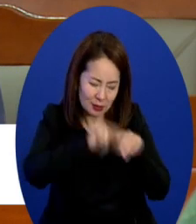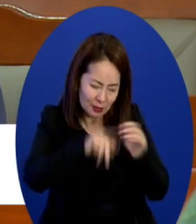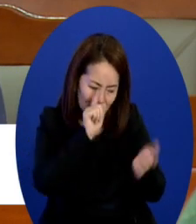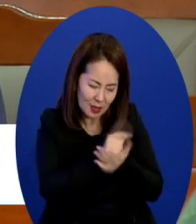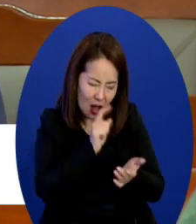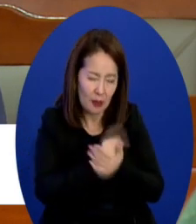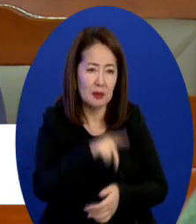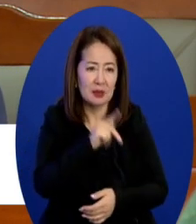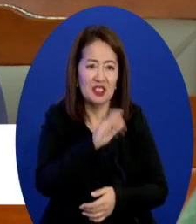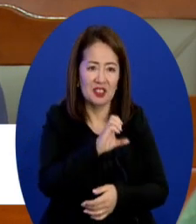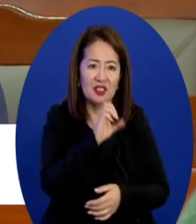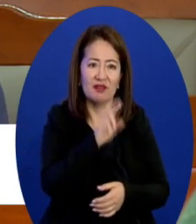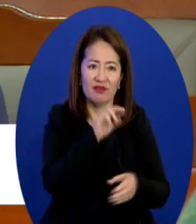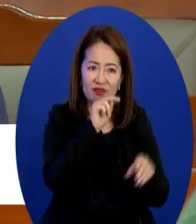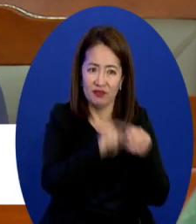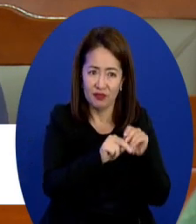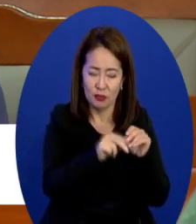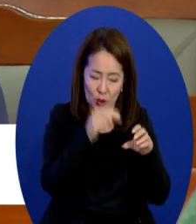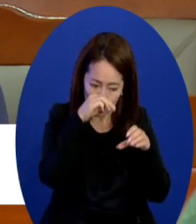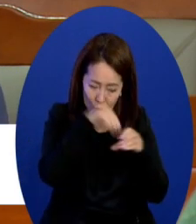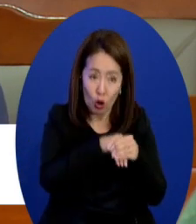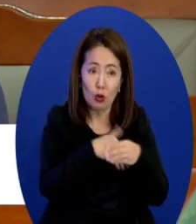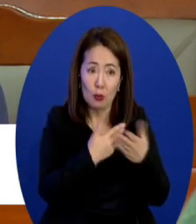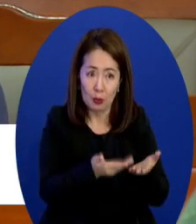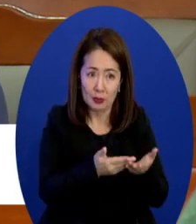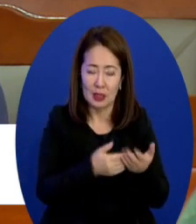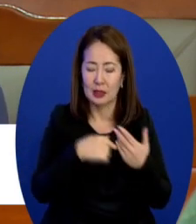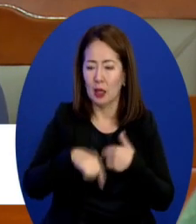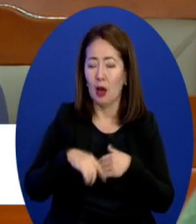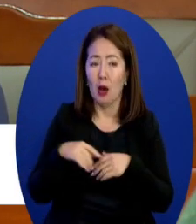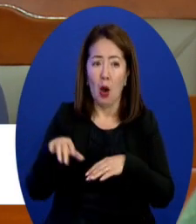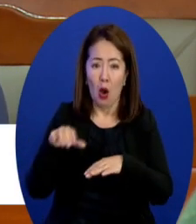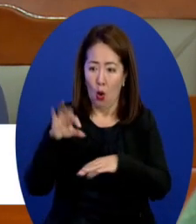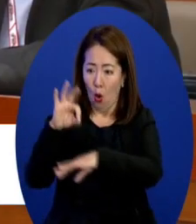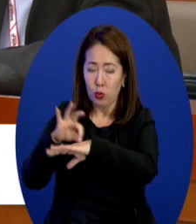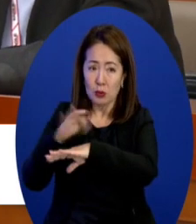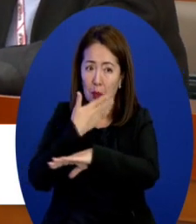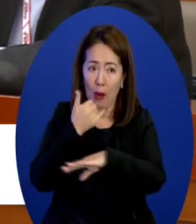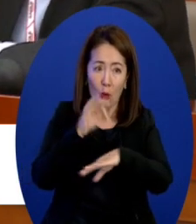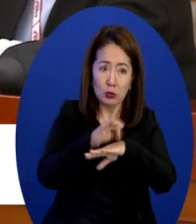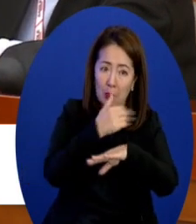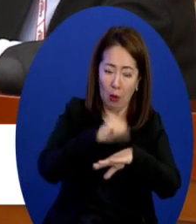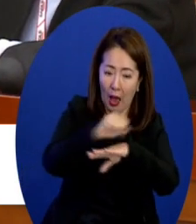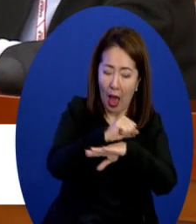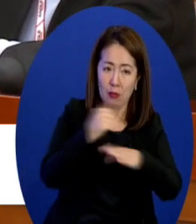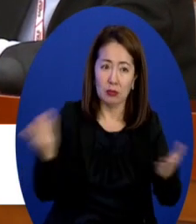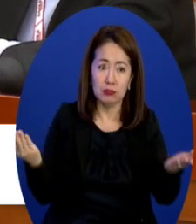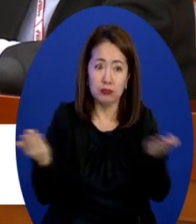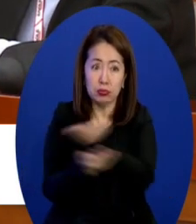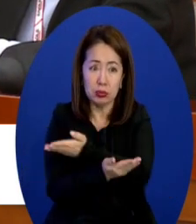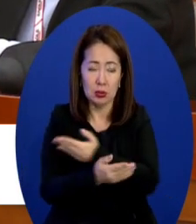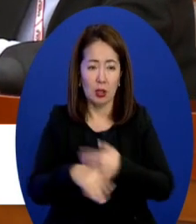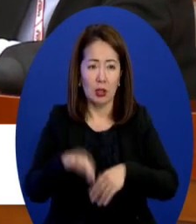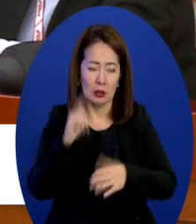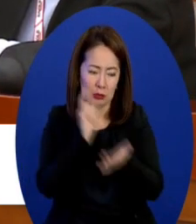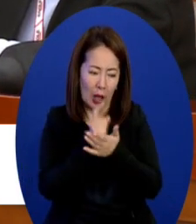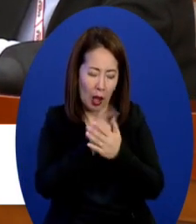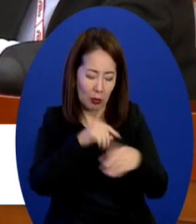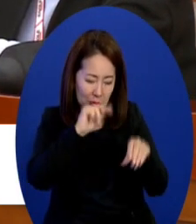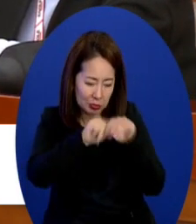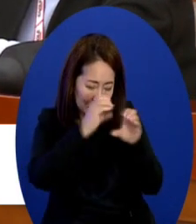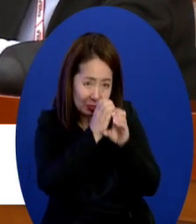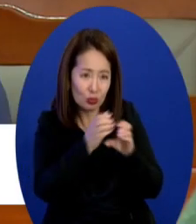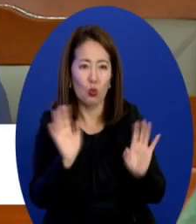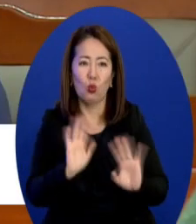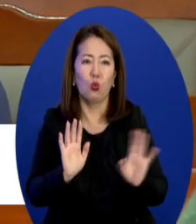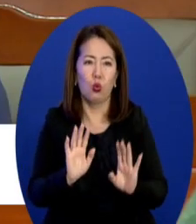аймагаас хөдөлгөөнд оролцож байгаа хүмүүс шинжилгээнд хамрагдах шаардлагагүй. Зарим сумдууд очихоор нь гэр барьчаад